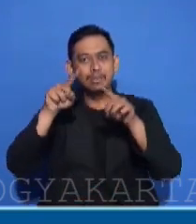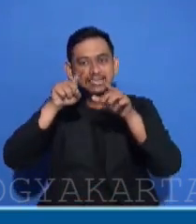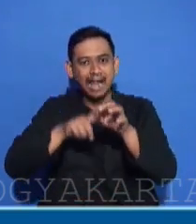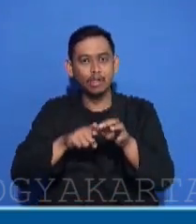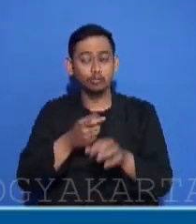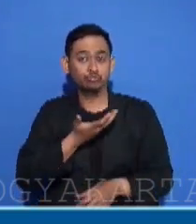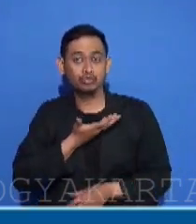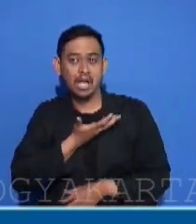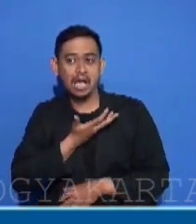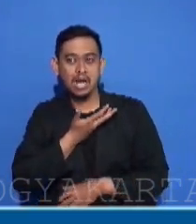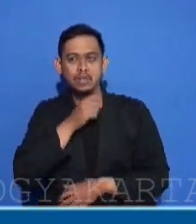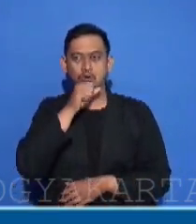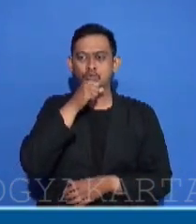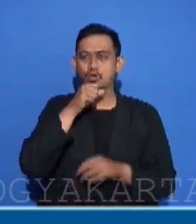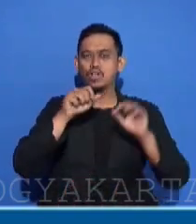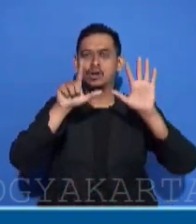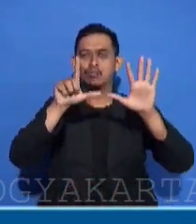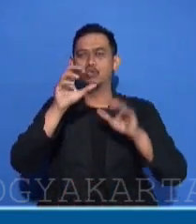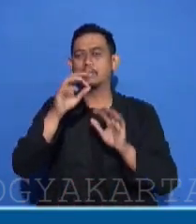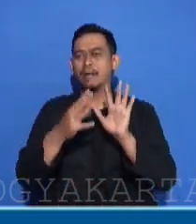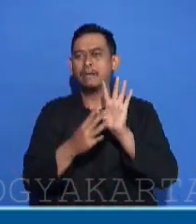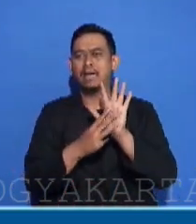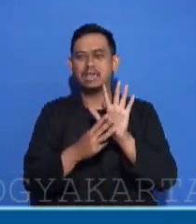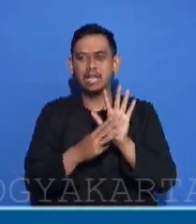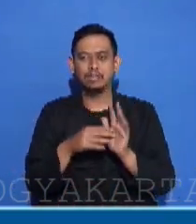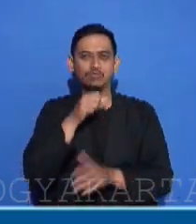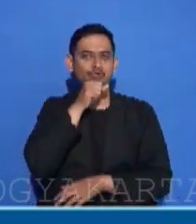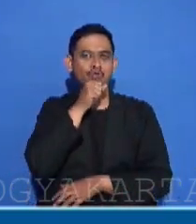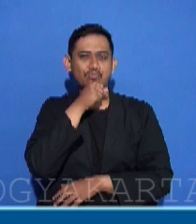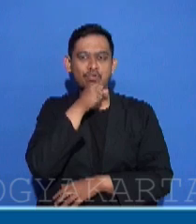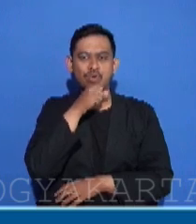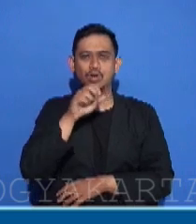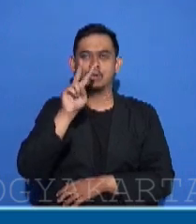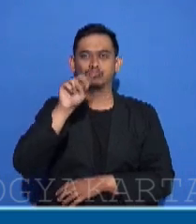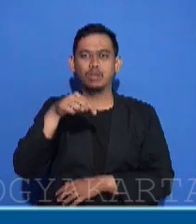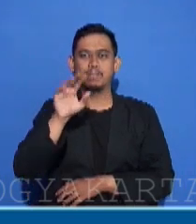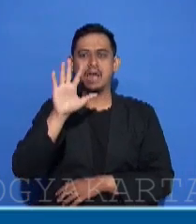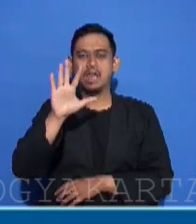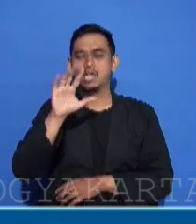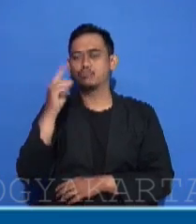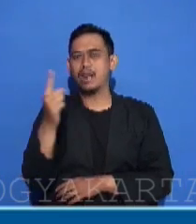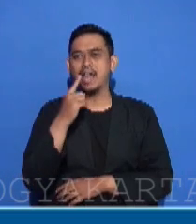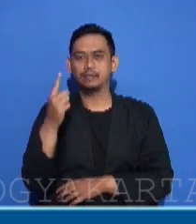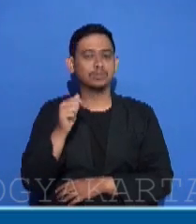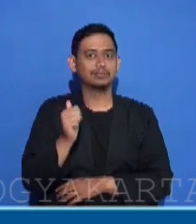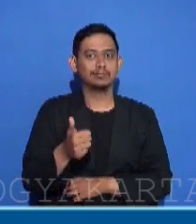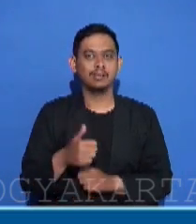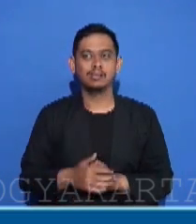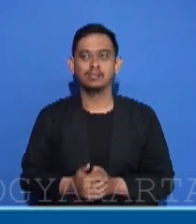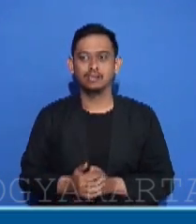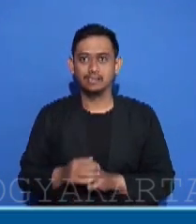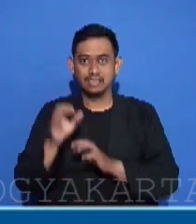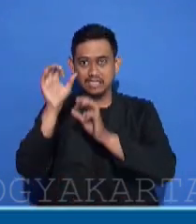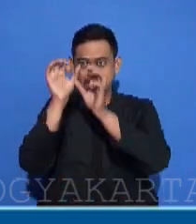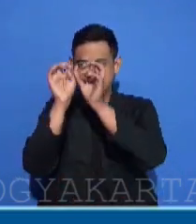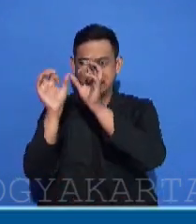bine 7 dasanan sentimeter sampun saged dipun awaken nalika umur 2,5 tahunan. Salah sawene kadang tani kelengkeng ingkang dumunung